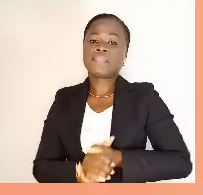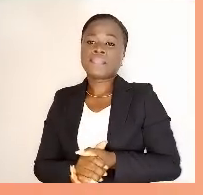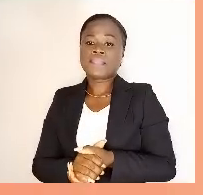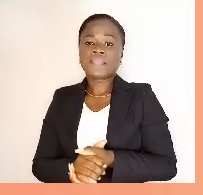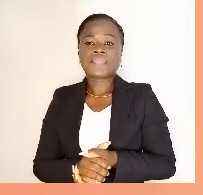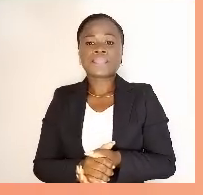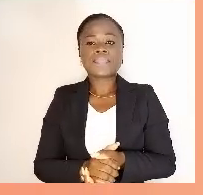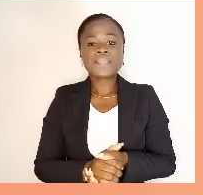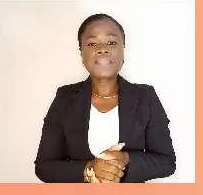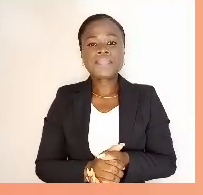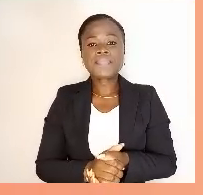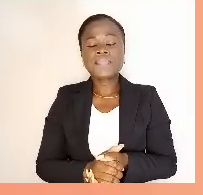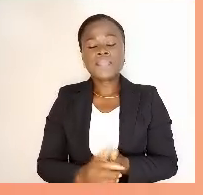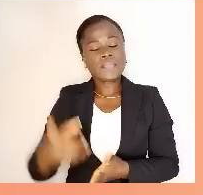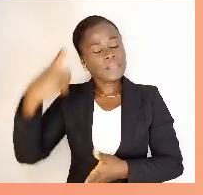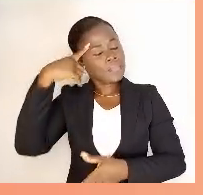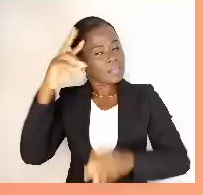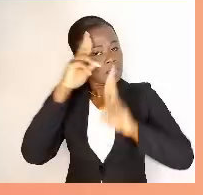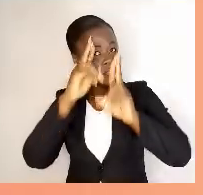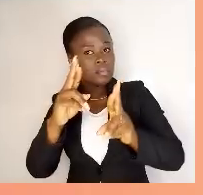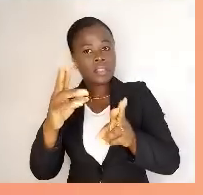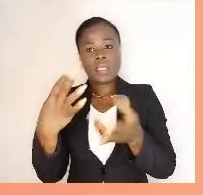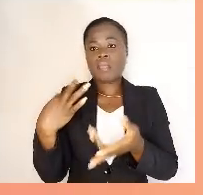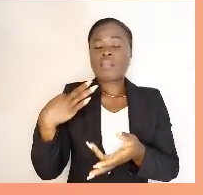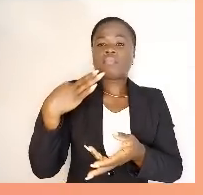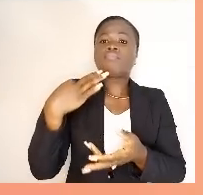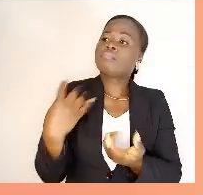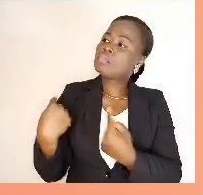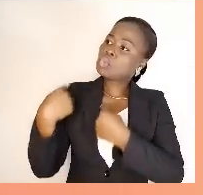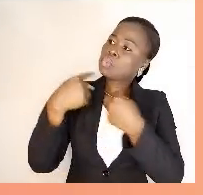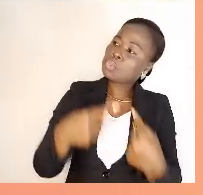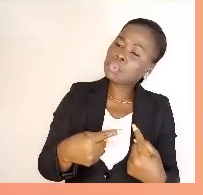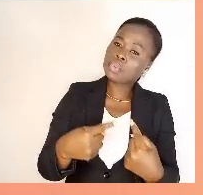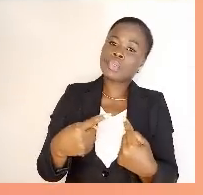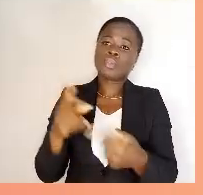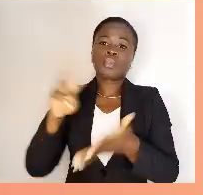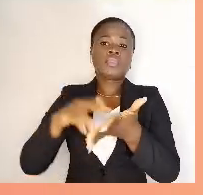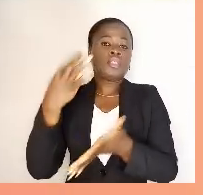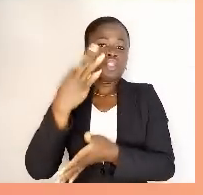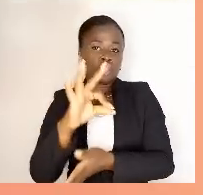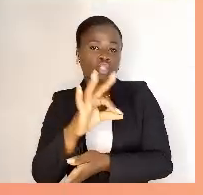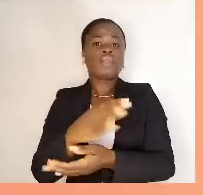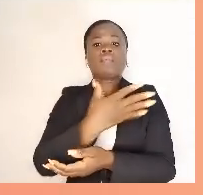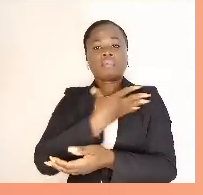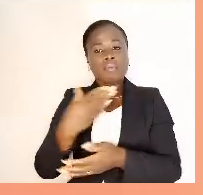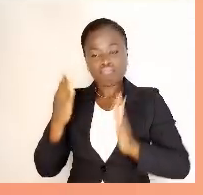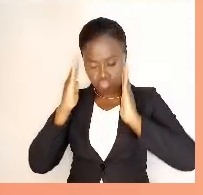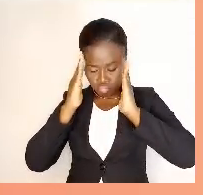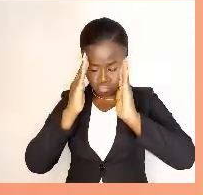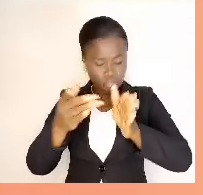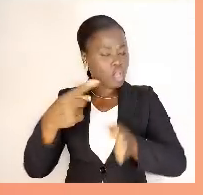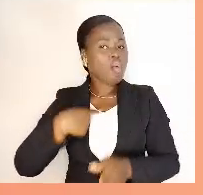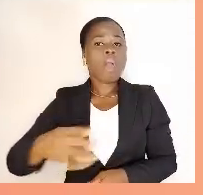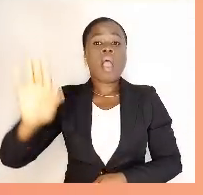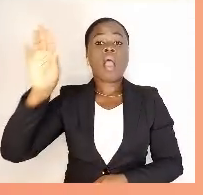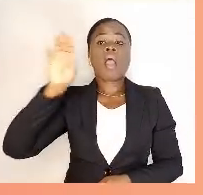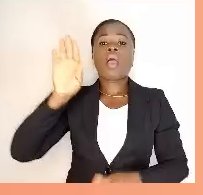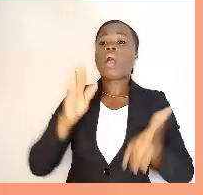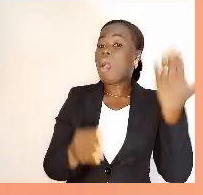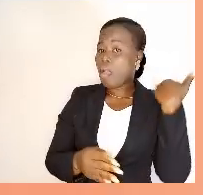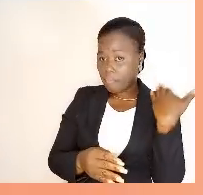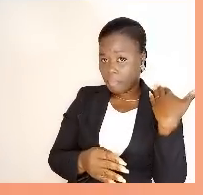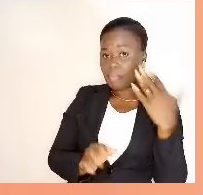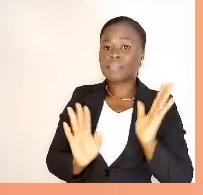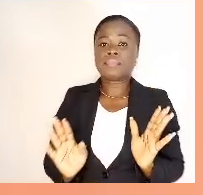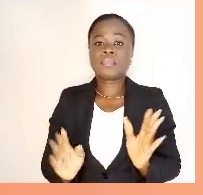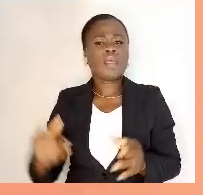fonction. En vertu du mandat que vous m'avez confié et en étroite cohérence avec mon